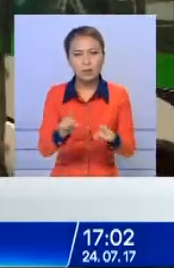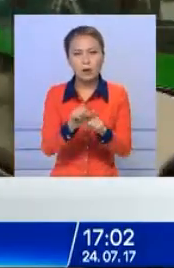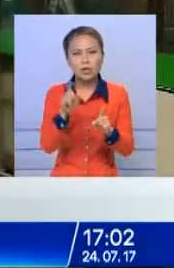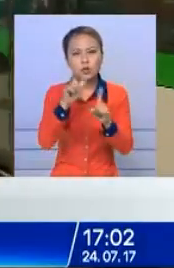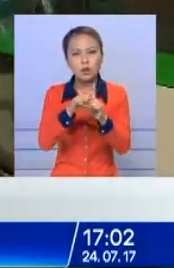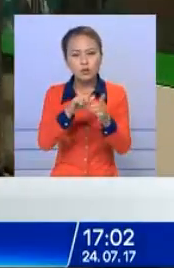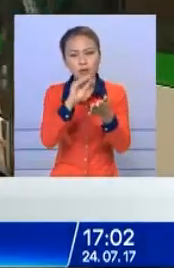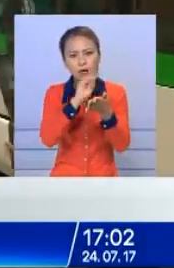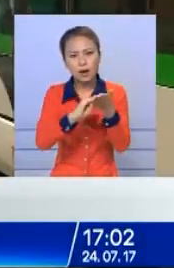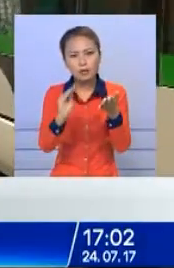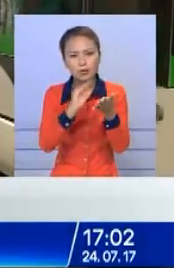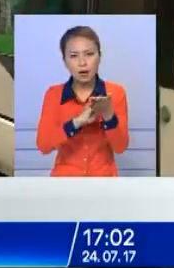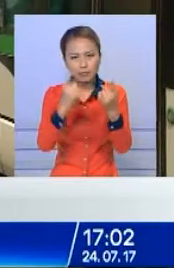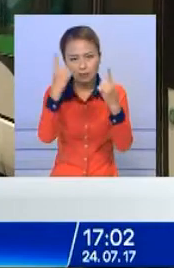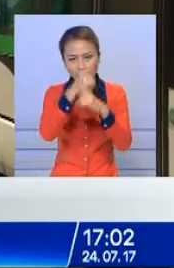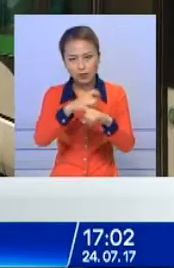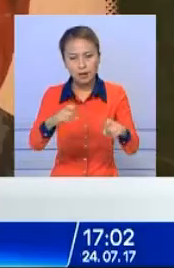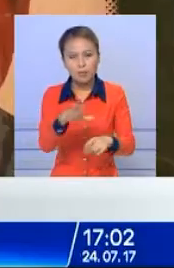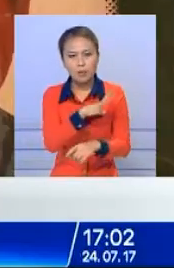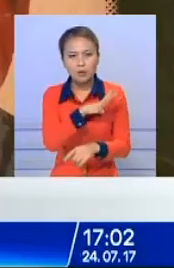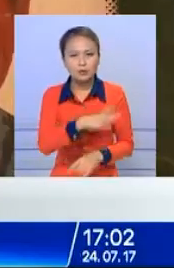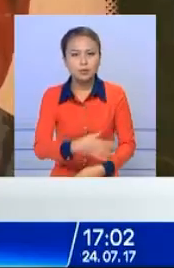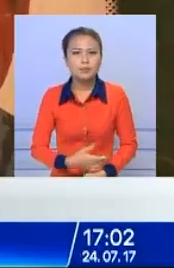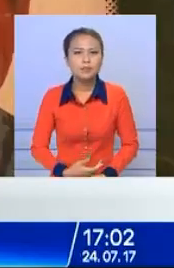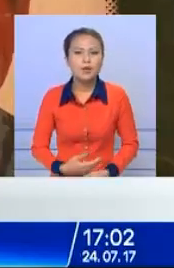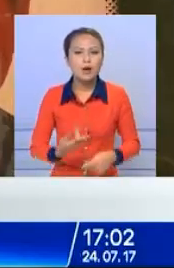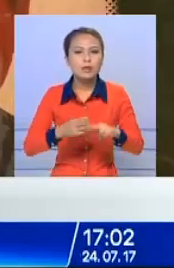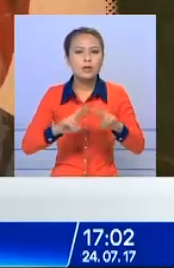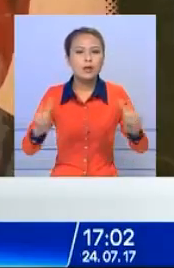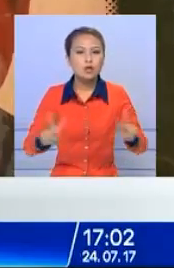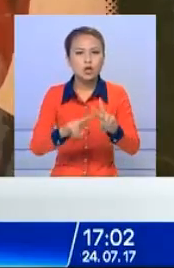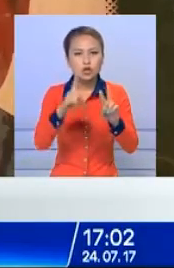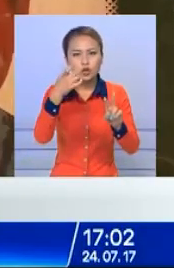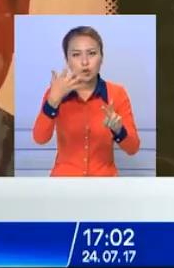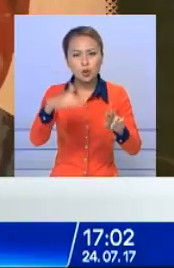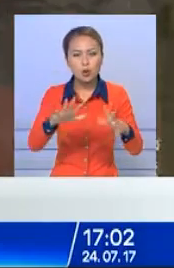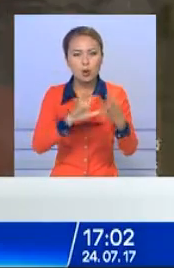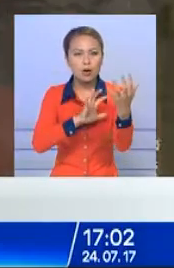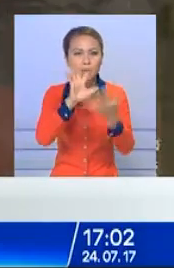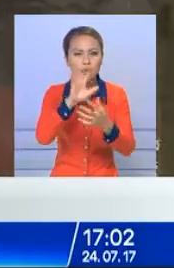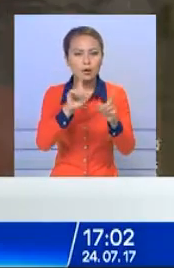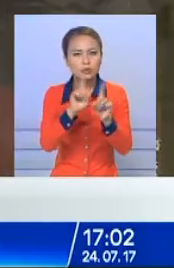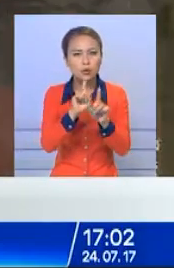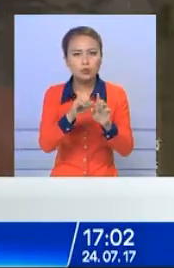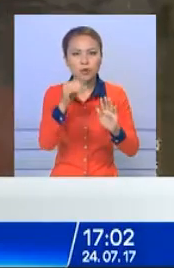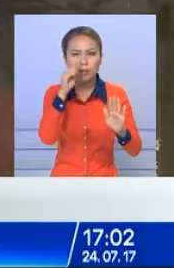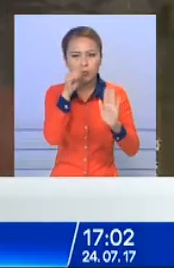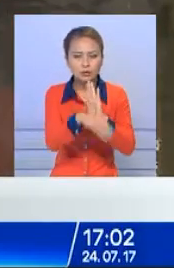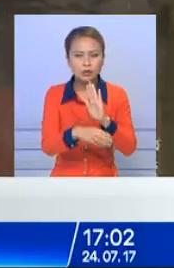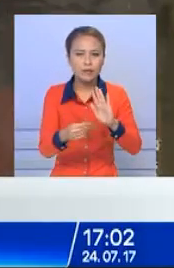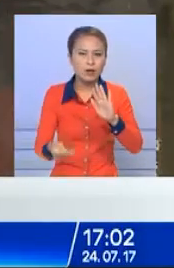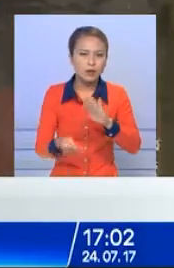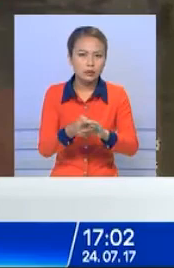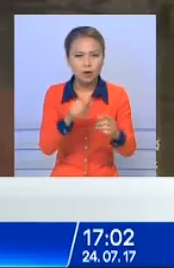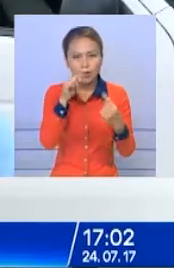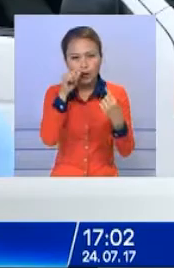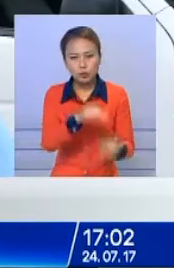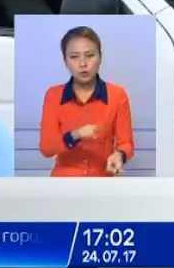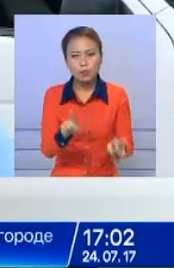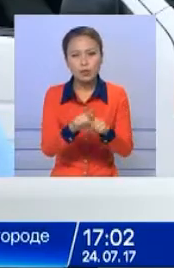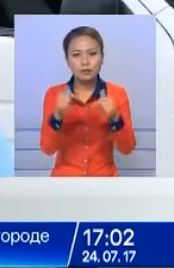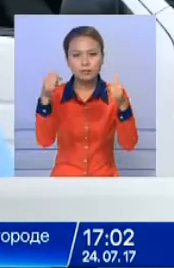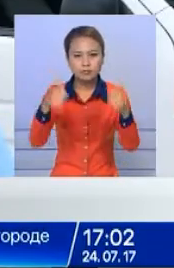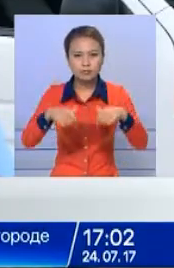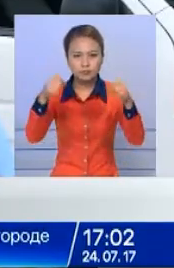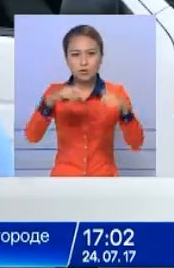сөздері жазылған ақпараттық тақталар ілінді. Астанадағы 150 қоғамдық көлікте де сыбайлас жемқорлықпен күресуге шақырған үндеулер бар.